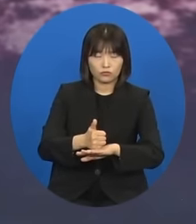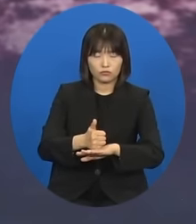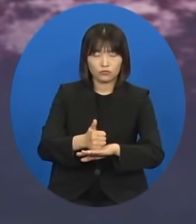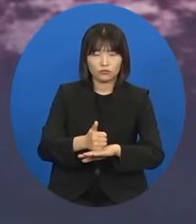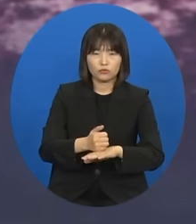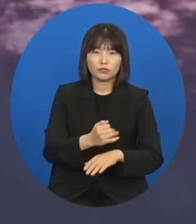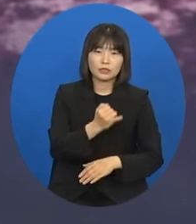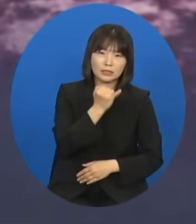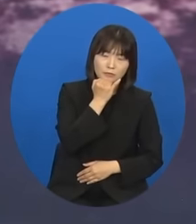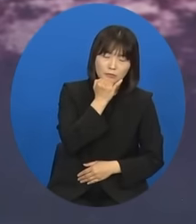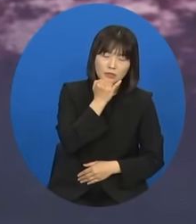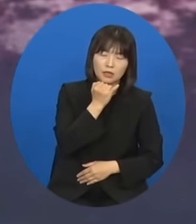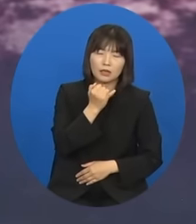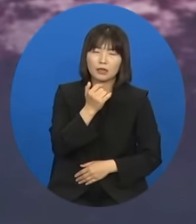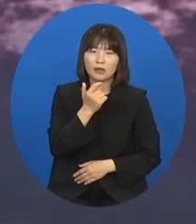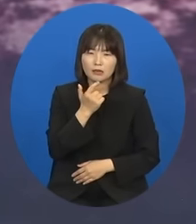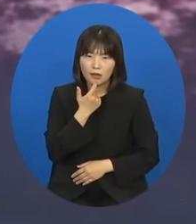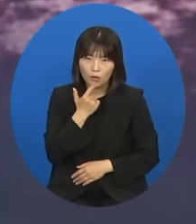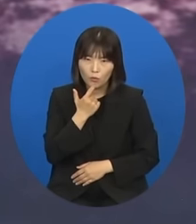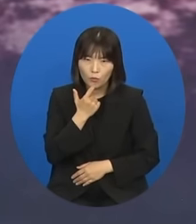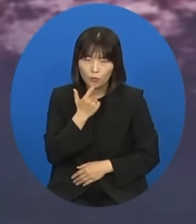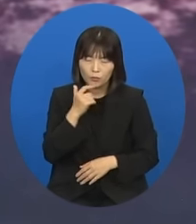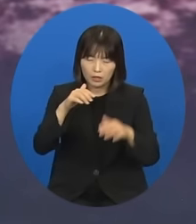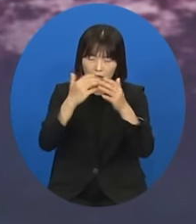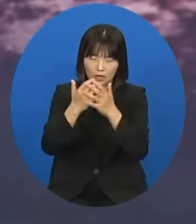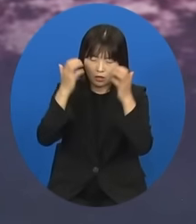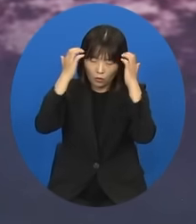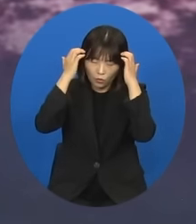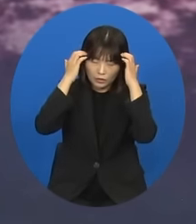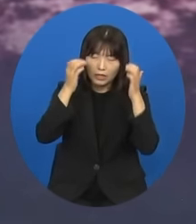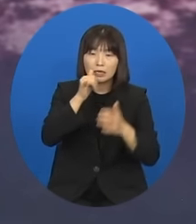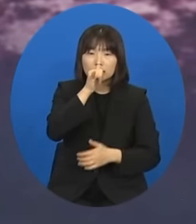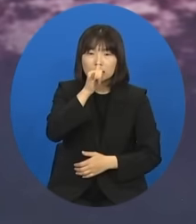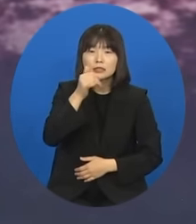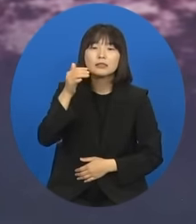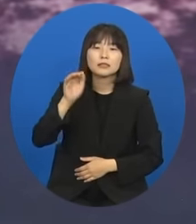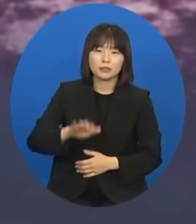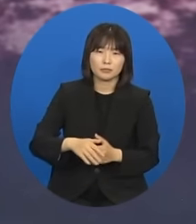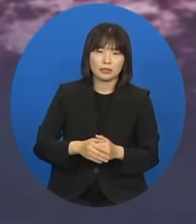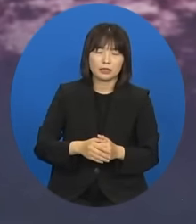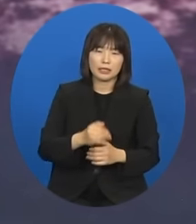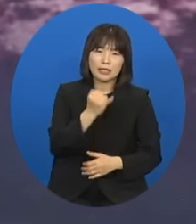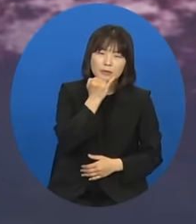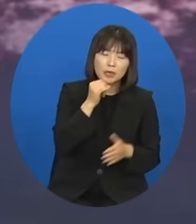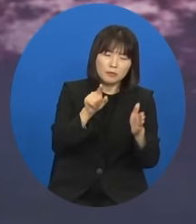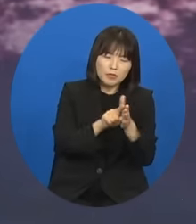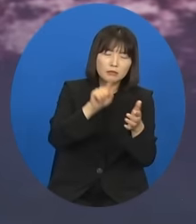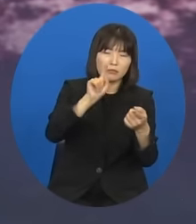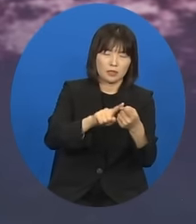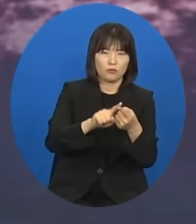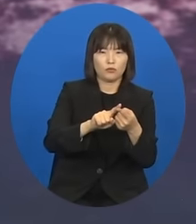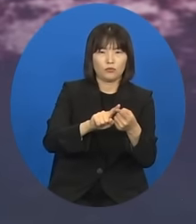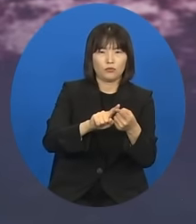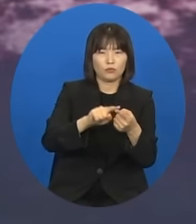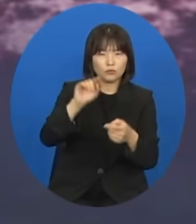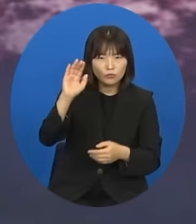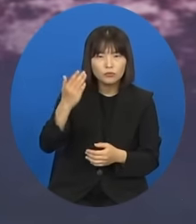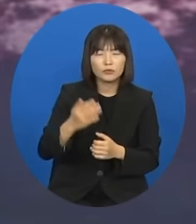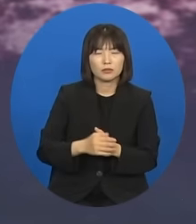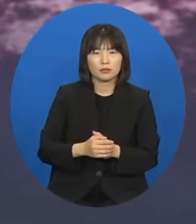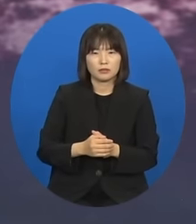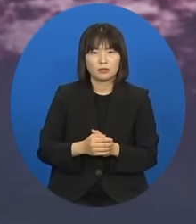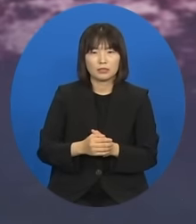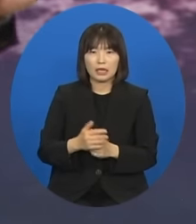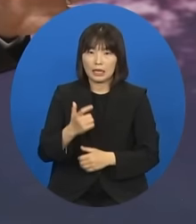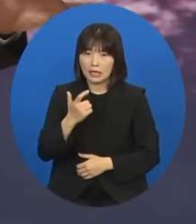그래서에는 야곱도 다 고난을 당하지만 리브가의 믿음대로 되는 거예요 왜죠 야곱은 뭐가